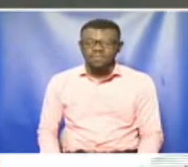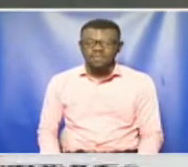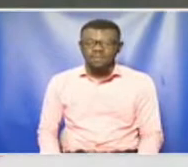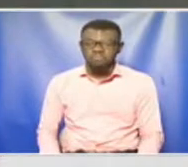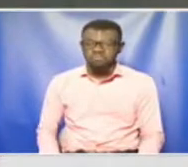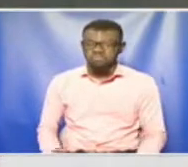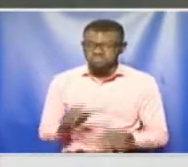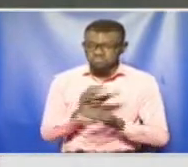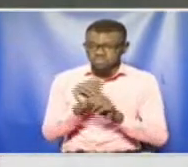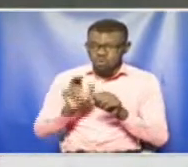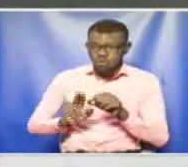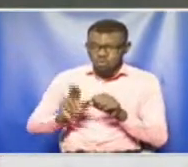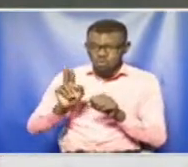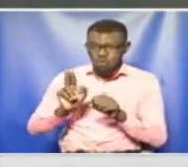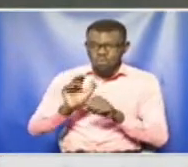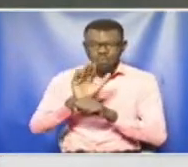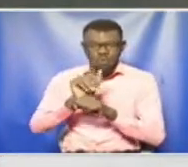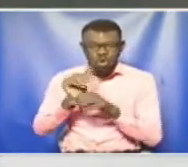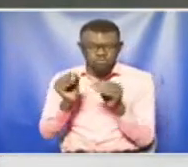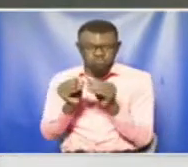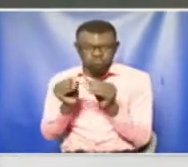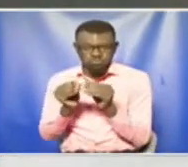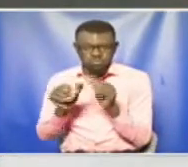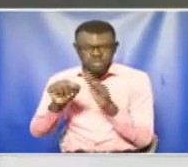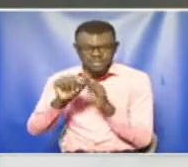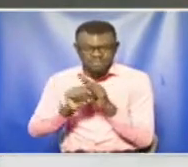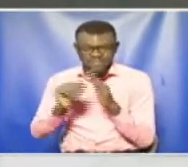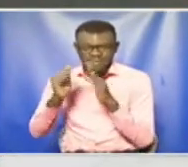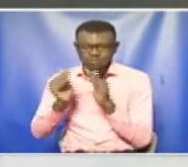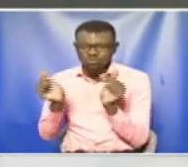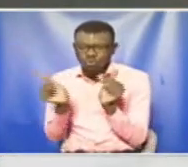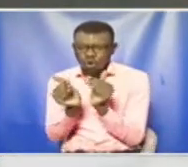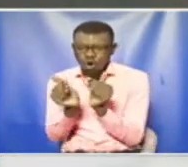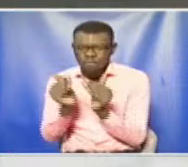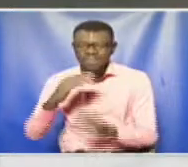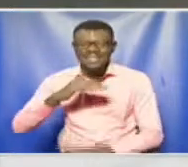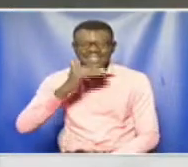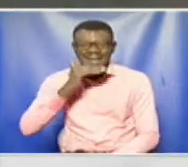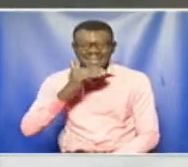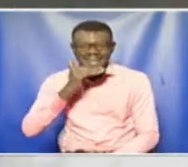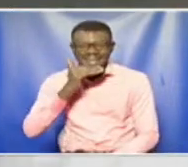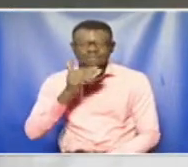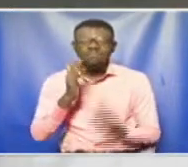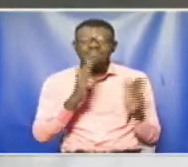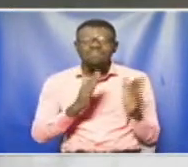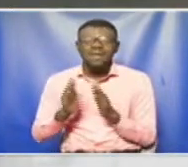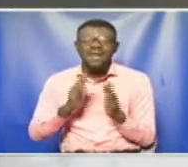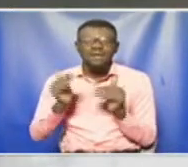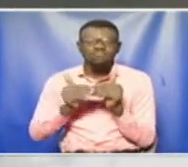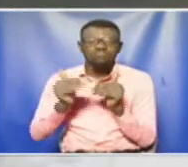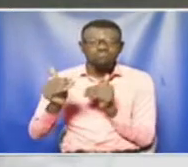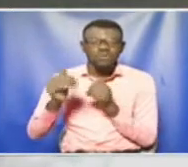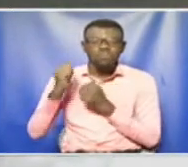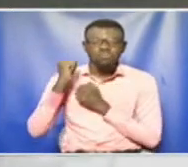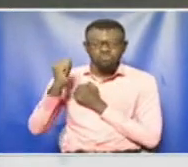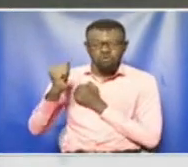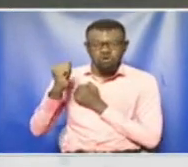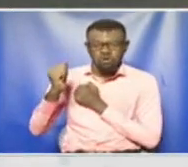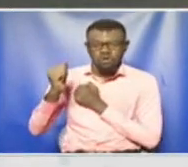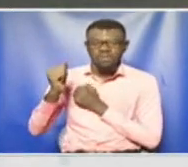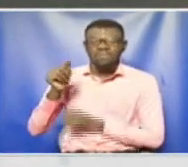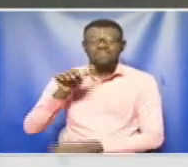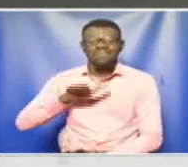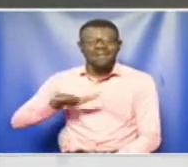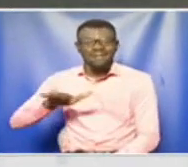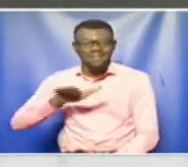na Rais Uhuru Kenyatta katika ikulu ndogo ya Sagana, kaunti ya Nyeri, wiki ijayo, kupanga mstakabali wa kisiasa wa jamii la eneo